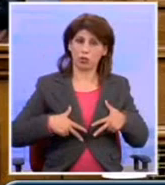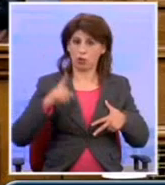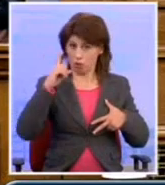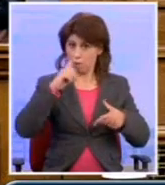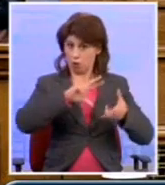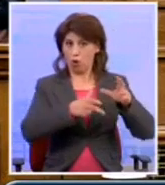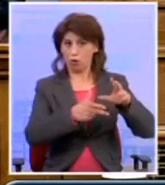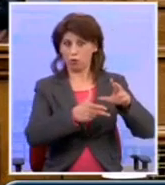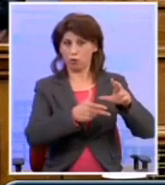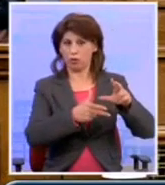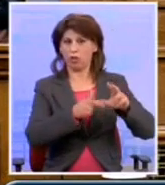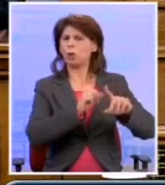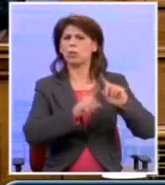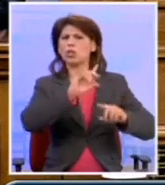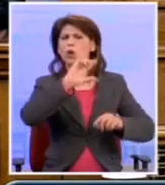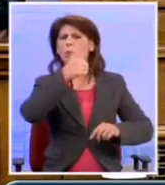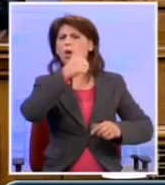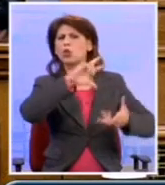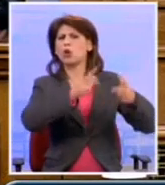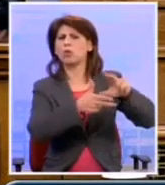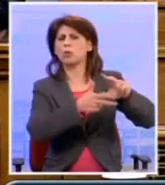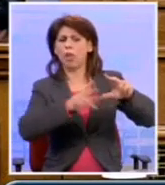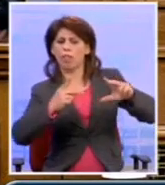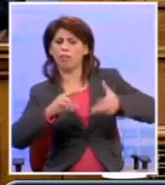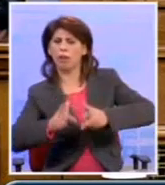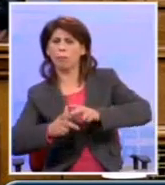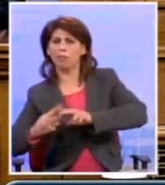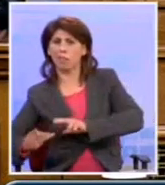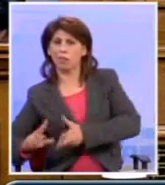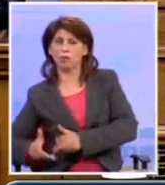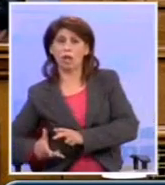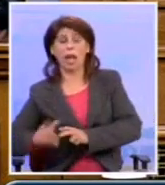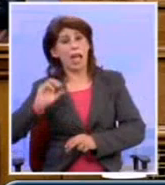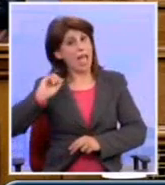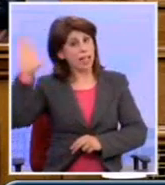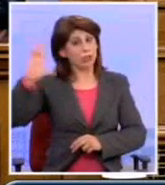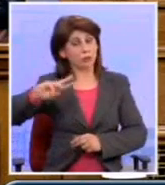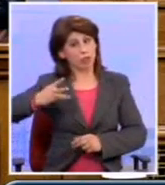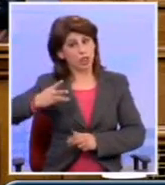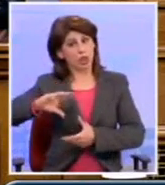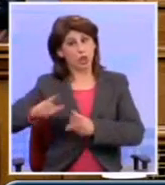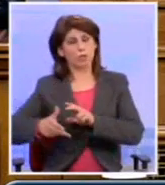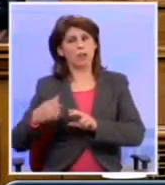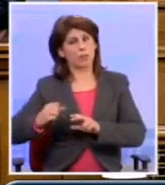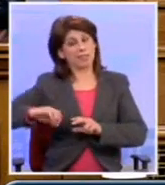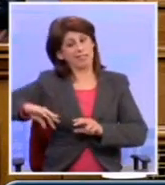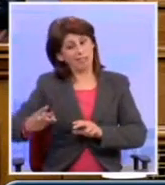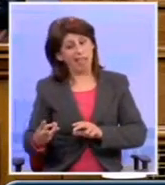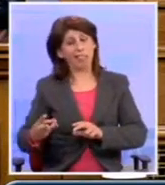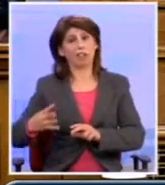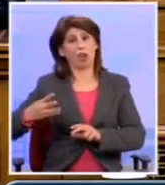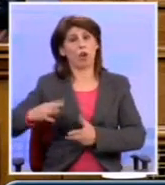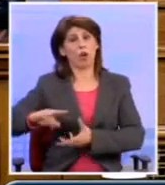κόσμο? Ποιος είναι ο πρώτος κόσμος? Μήπως πέραν του τρίτου κόσμου τώρα έχουμε και χώρες του τέταρτου κόσμου?